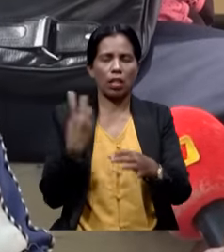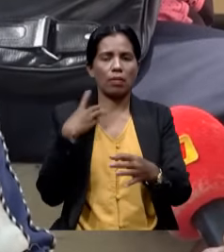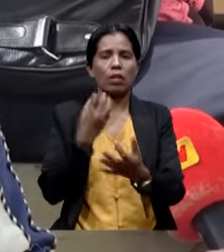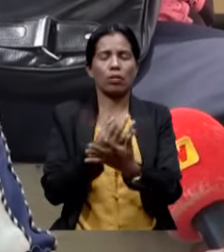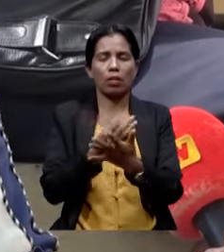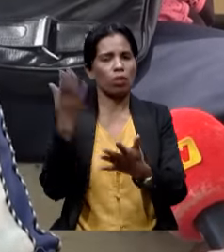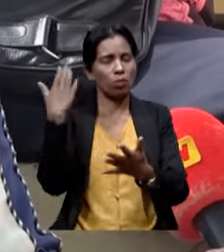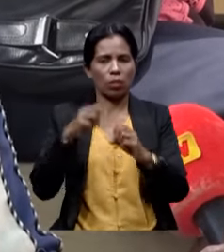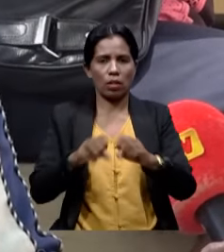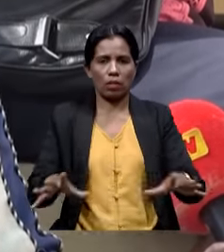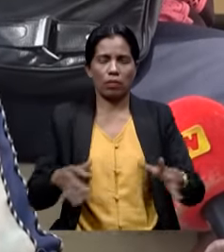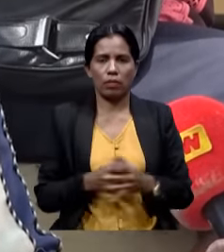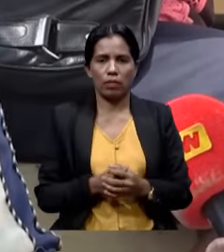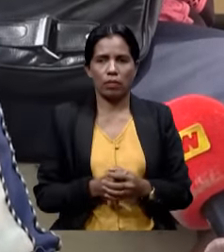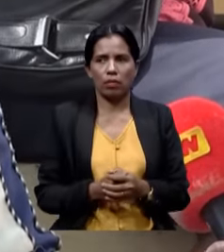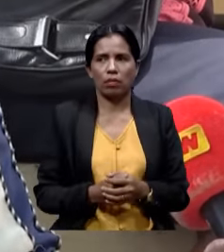belakon